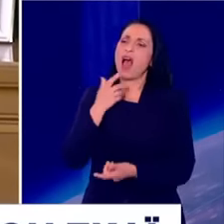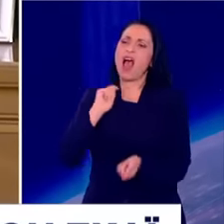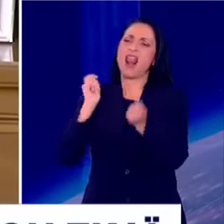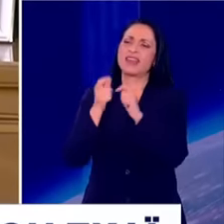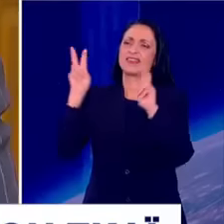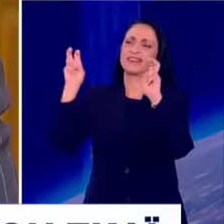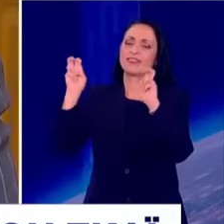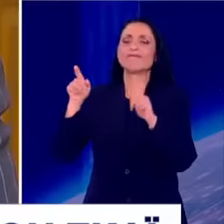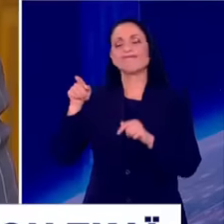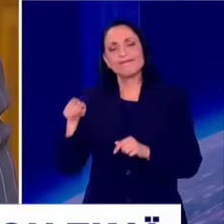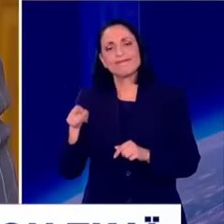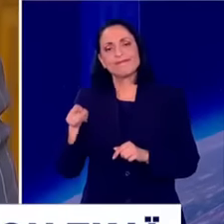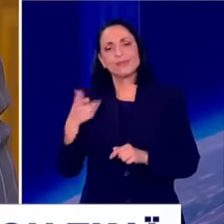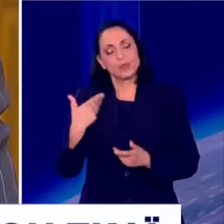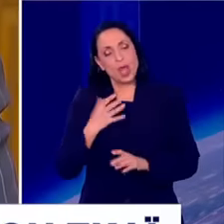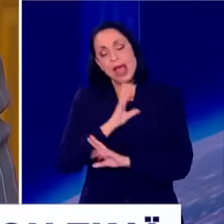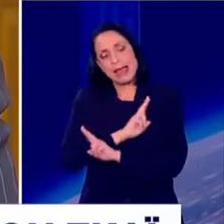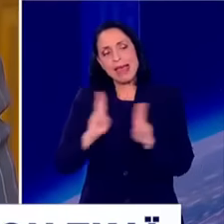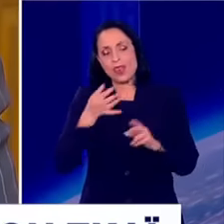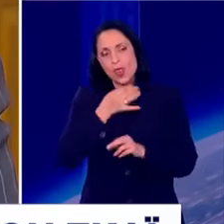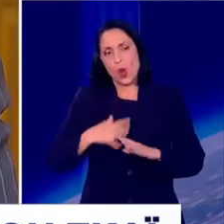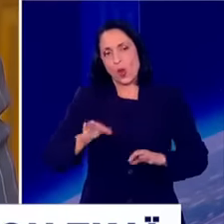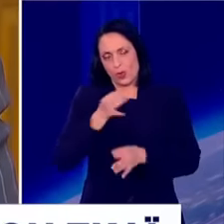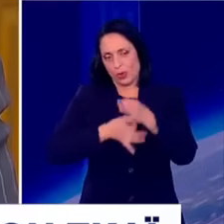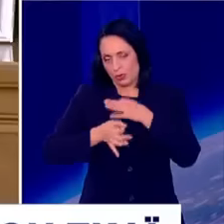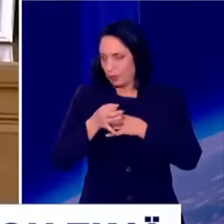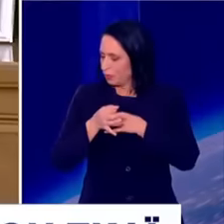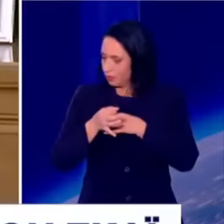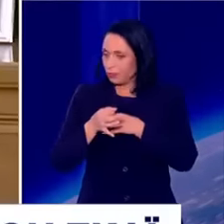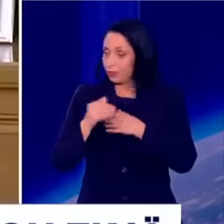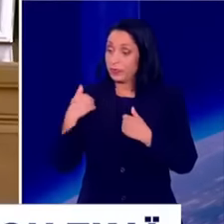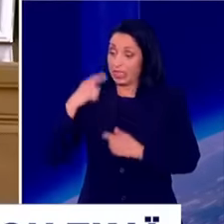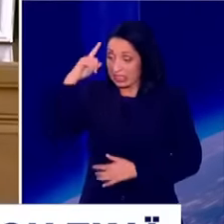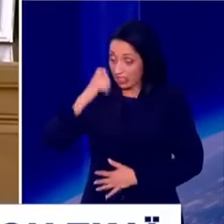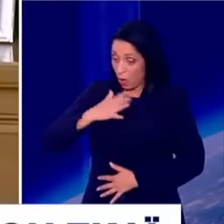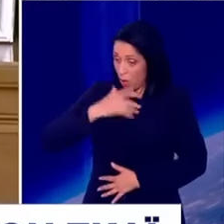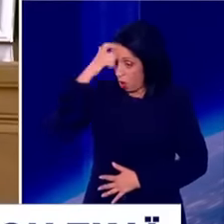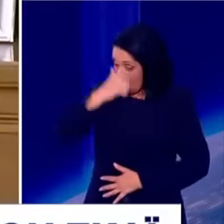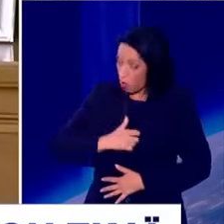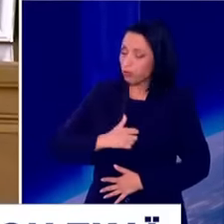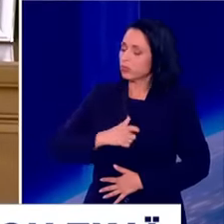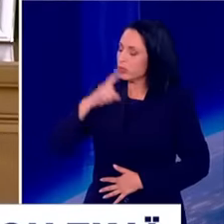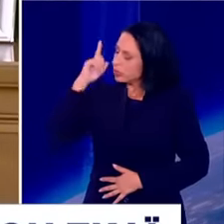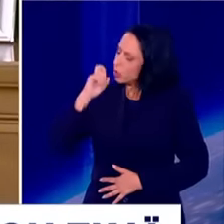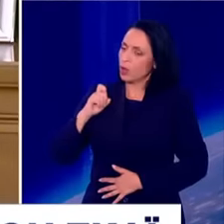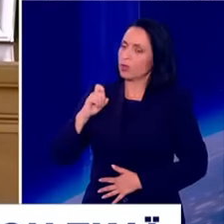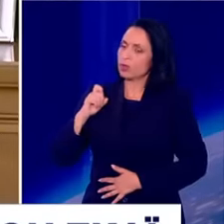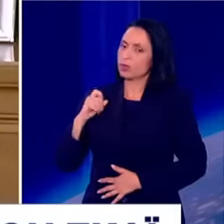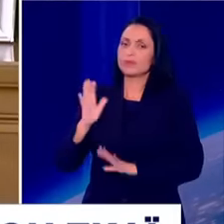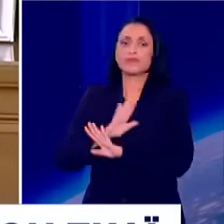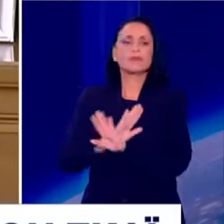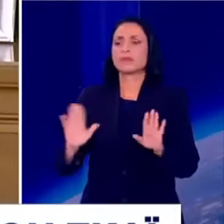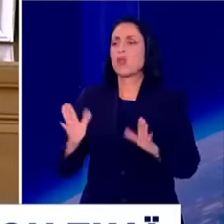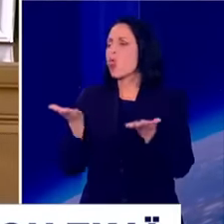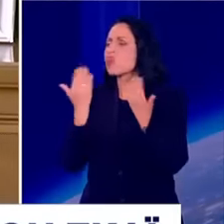λίγο. Εκεί υπάρχει κάτι για να τα ξεκαθαρίζουμε όλα. Όσο γνωρίζω εγώ και νομίζω ότι γνωρίζω αρκετά, δεν υπάρχει απολύτως